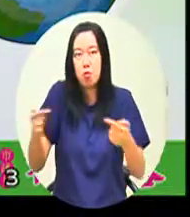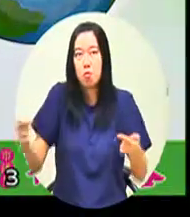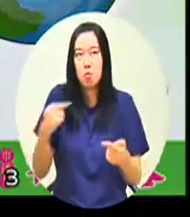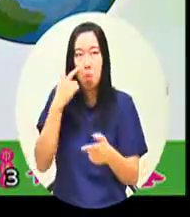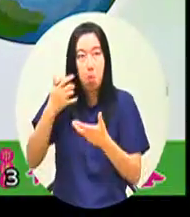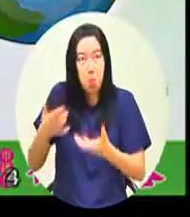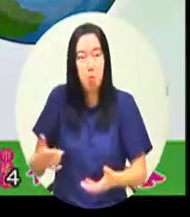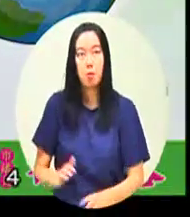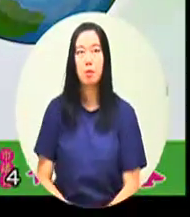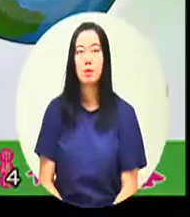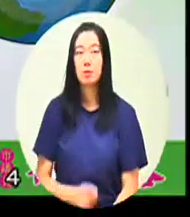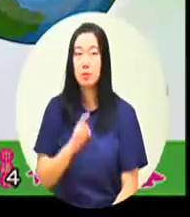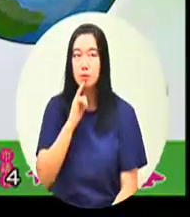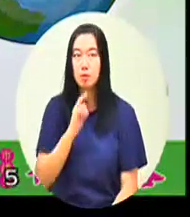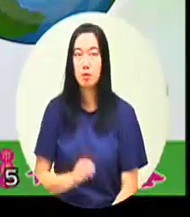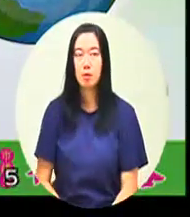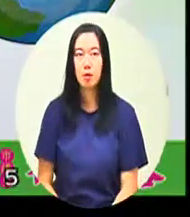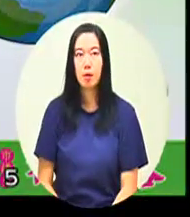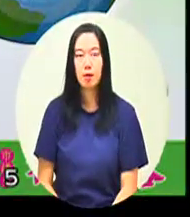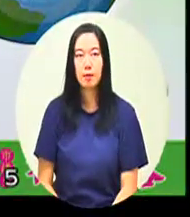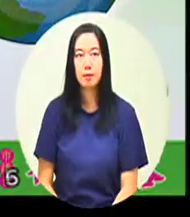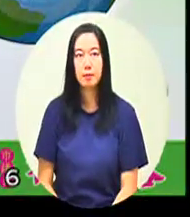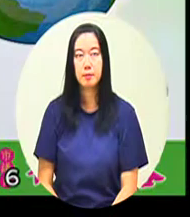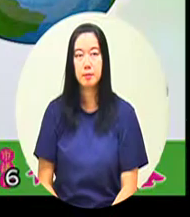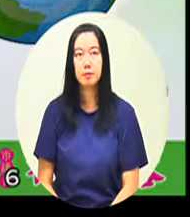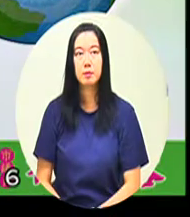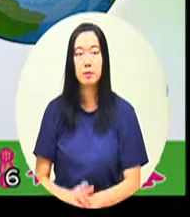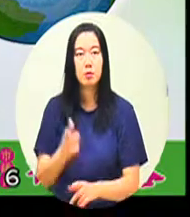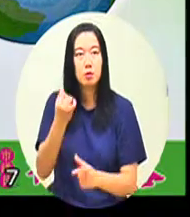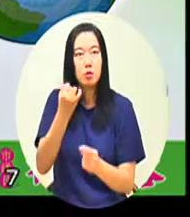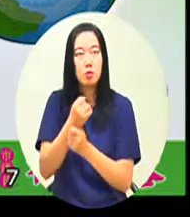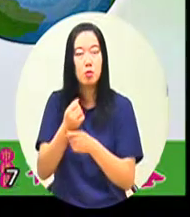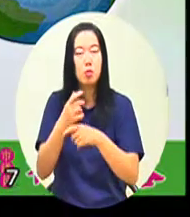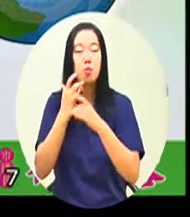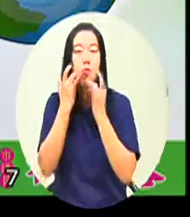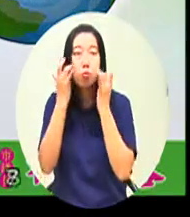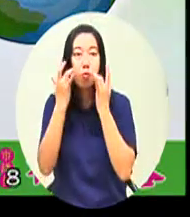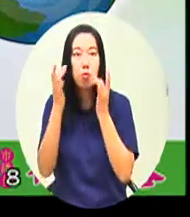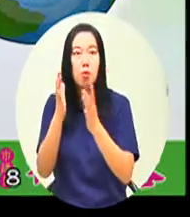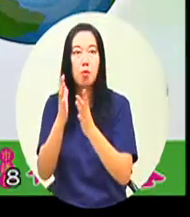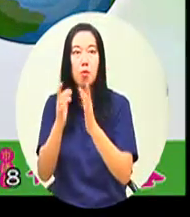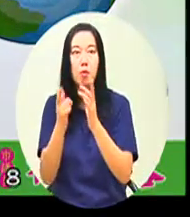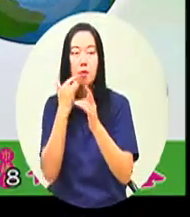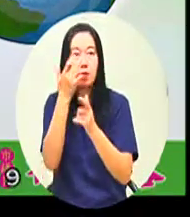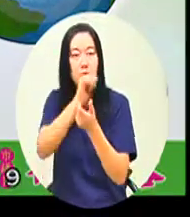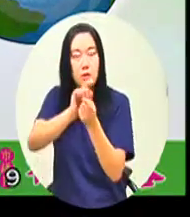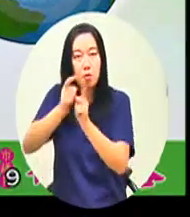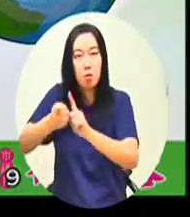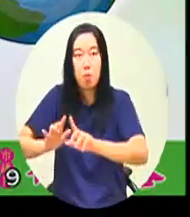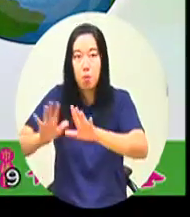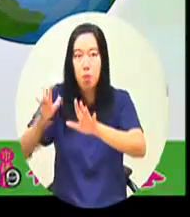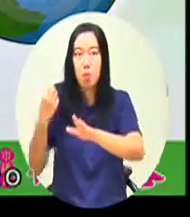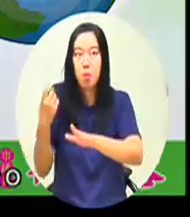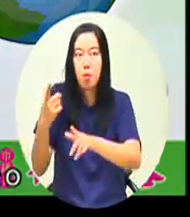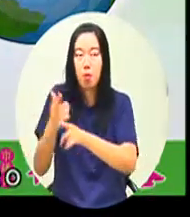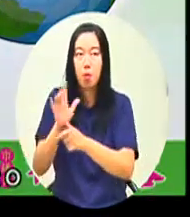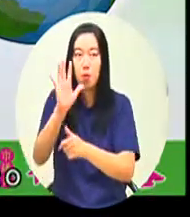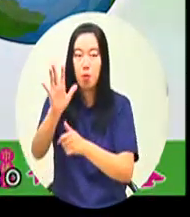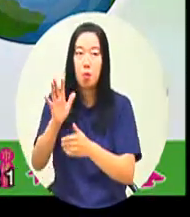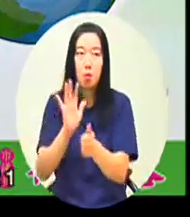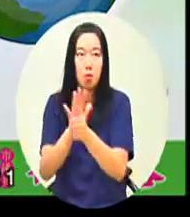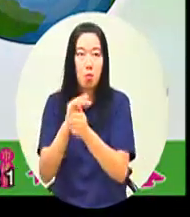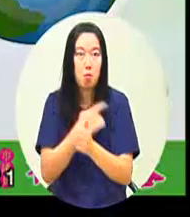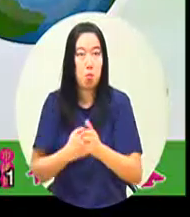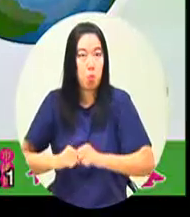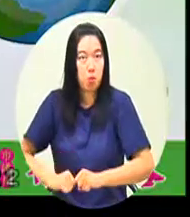低碳的蔬食逐渐成为趋势嘛，不仅有益健康，也借由